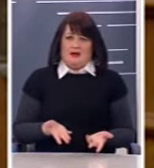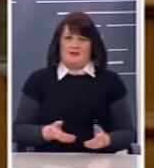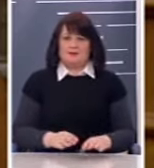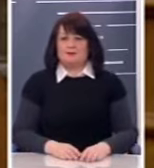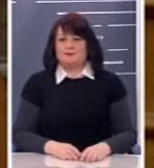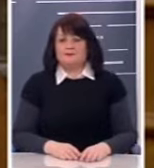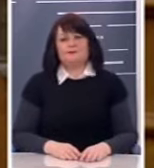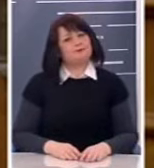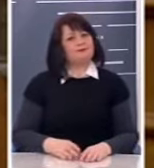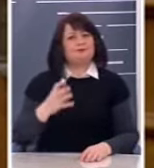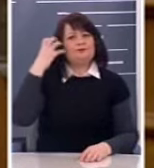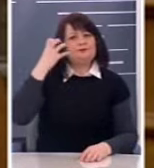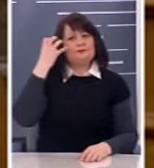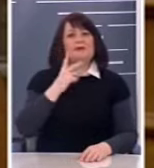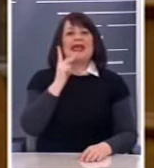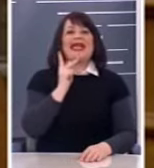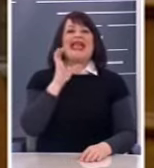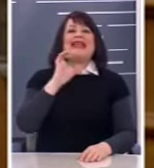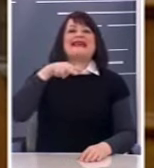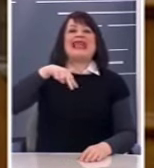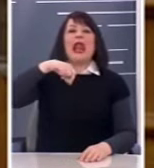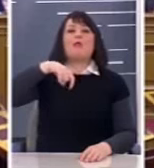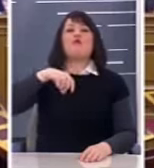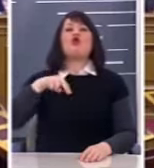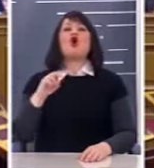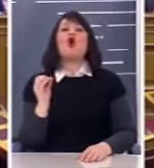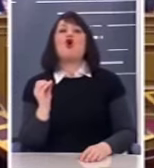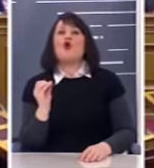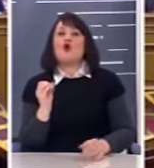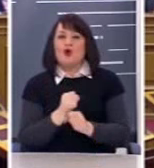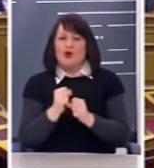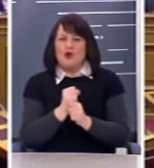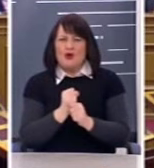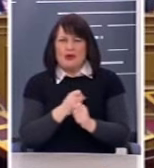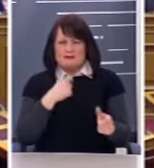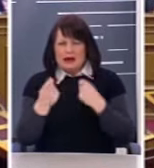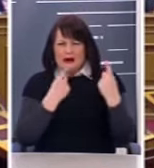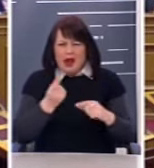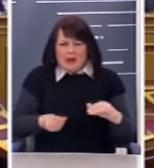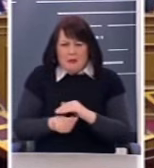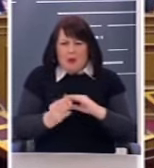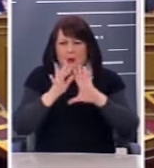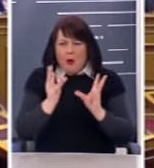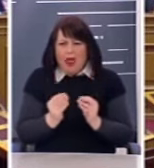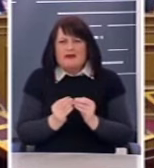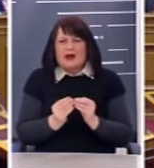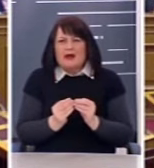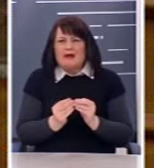Μιλάω προφανώς για την υπόθεση του Κελπνό και όλα όσα είδαν το φως της δημοσιότητας, το μαύρο